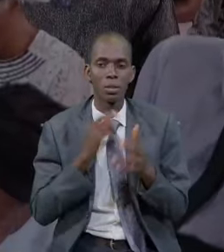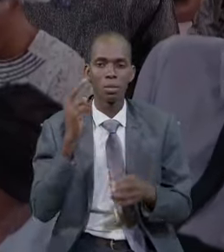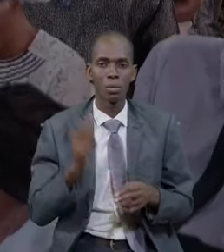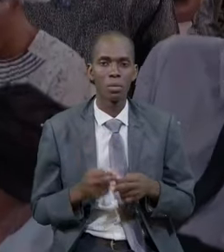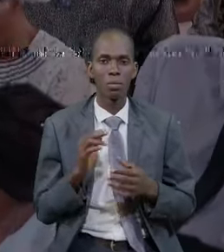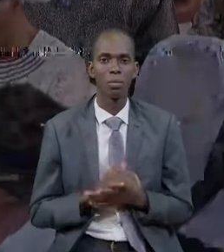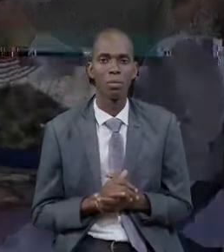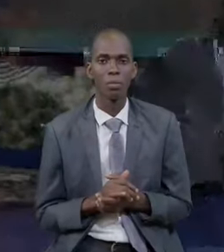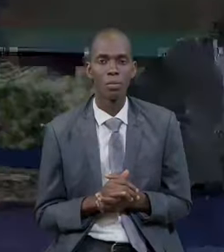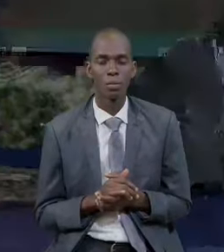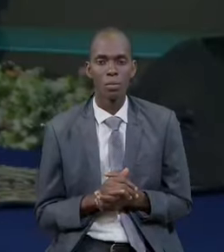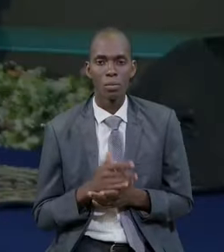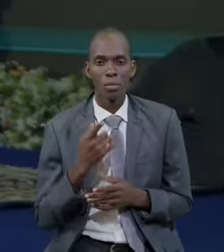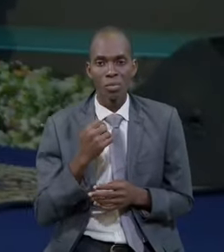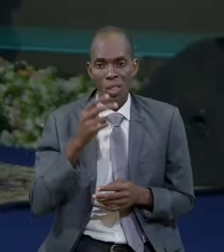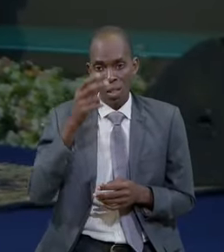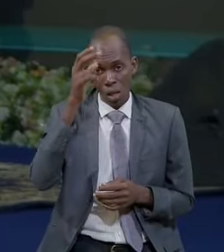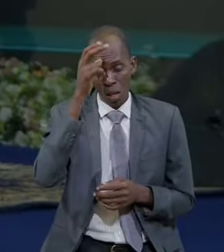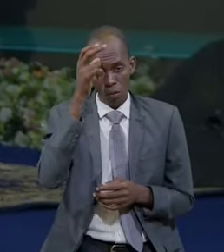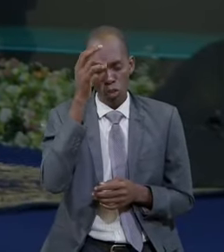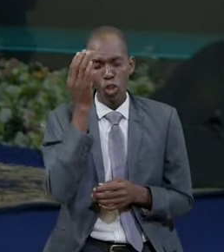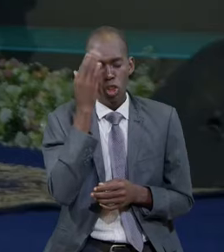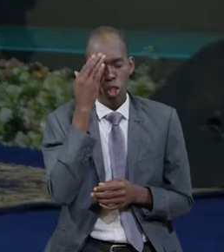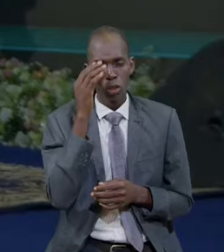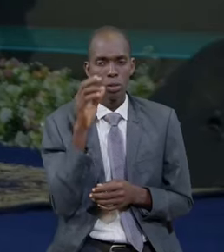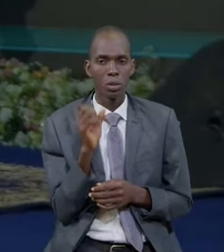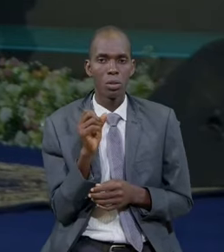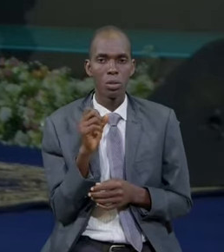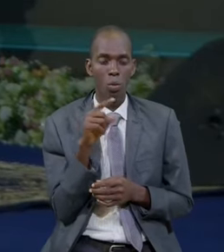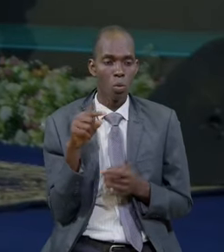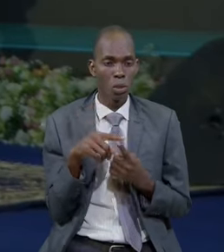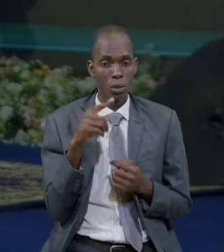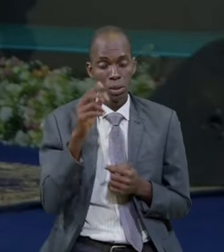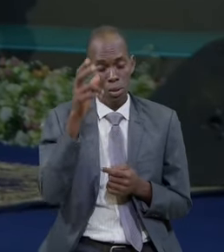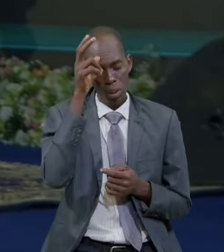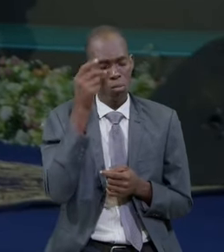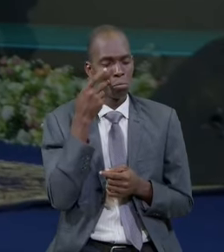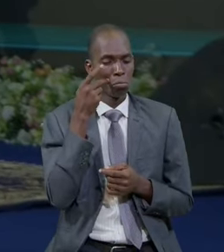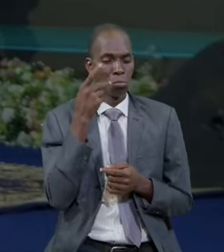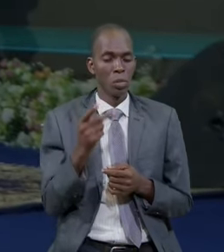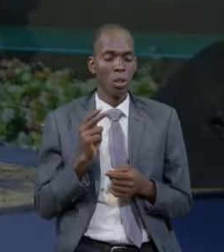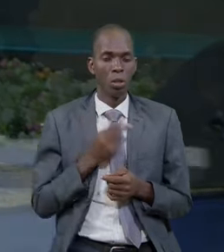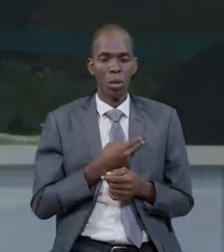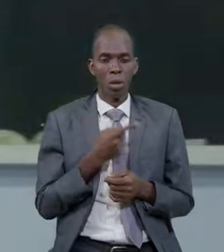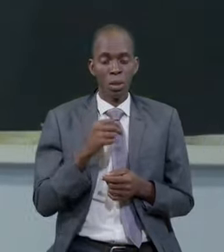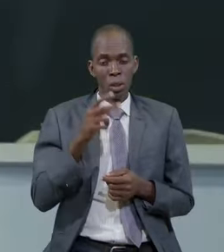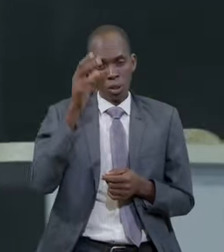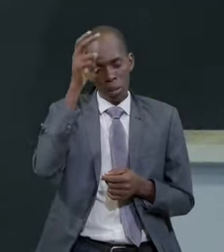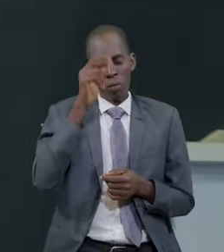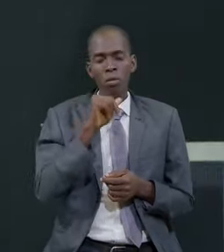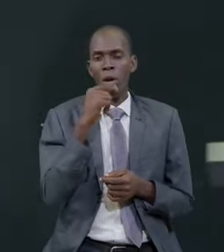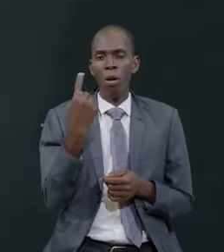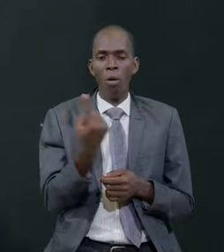Le diable le reconnaît. Il sait. Il nous voit. Il nous regarde de